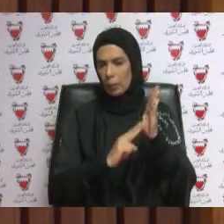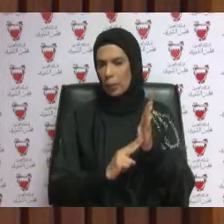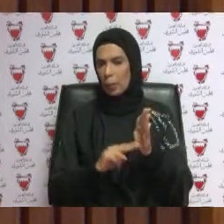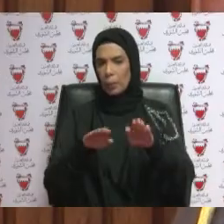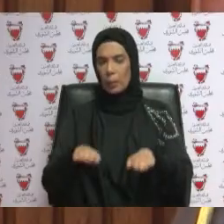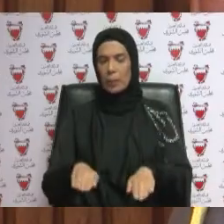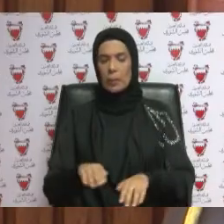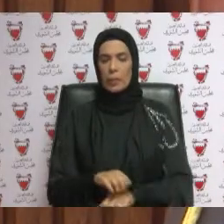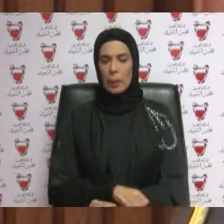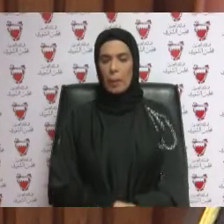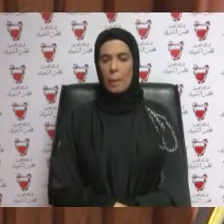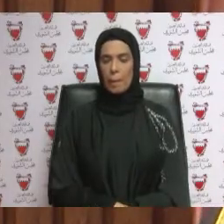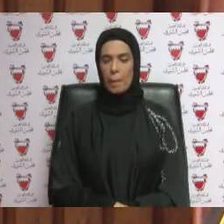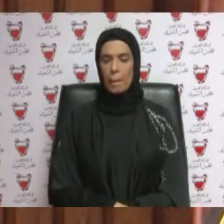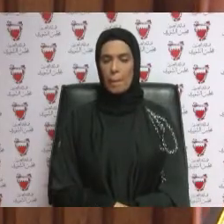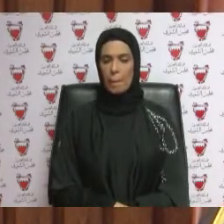الجلسة.